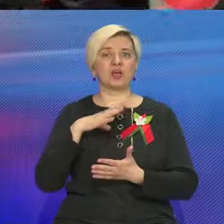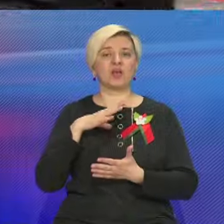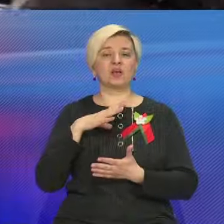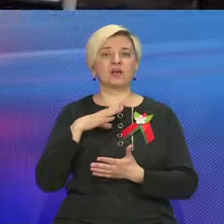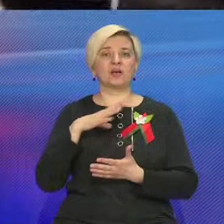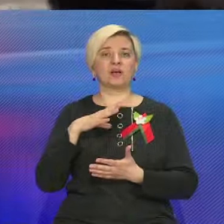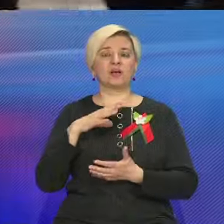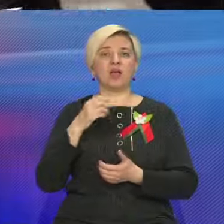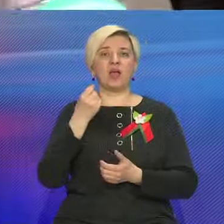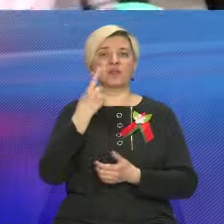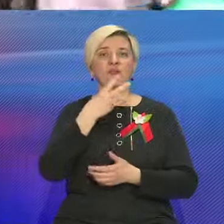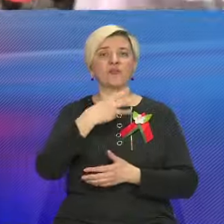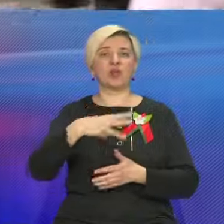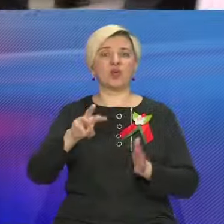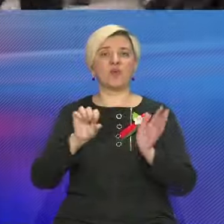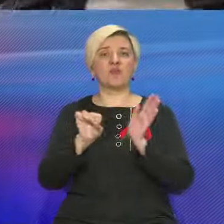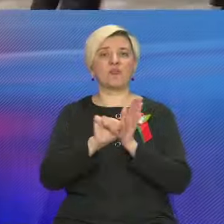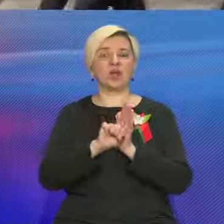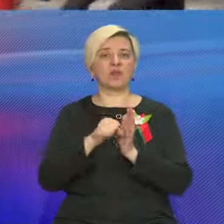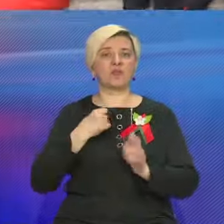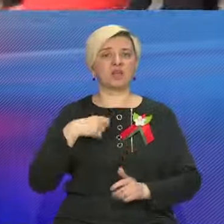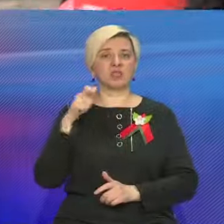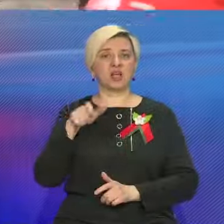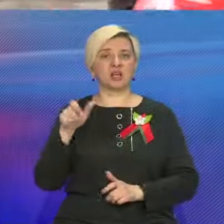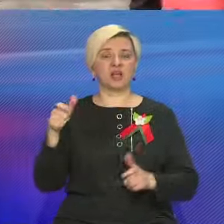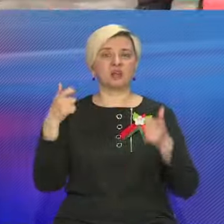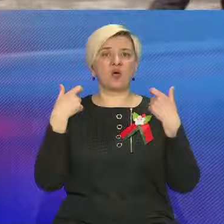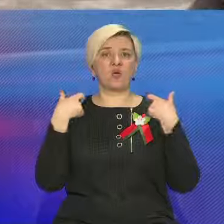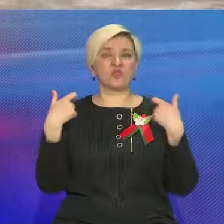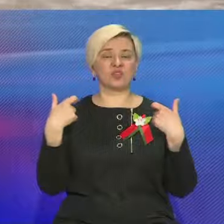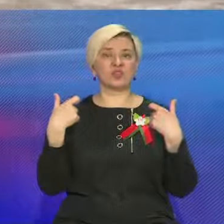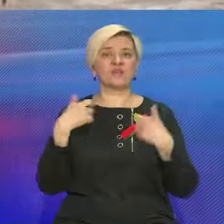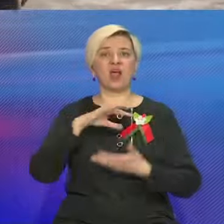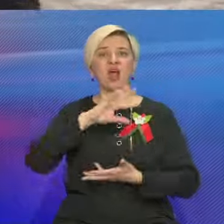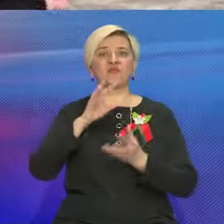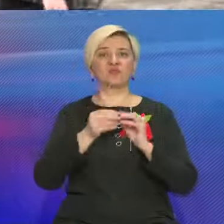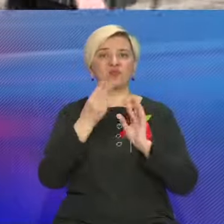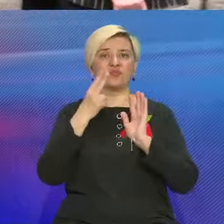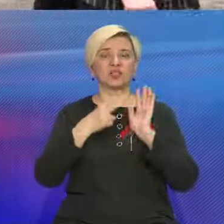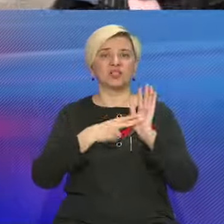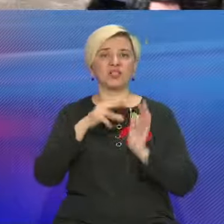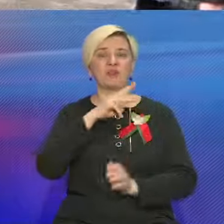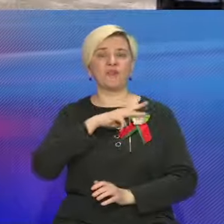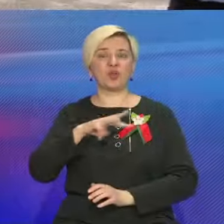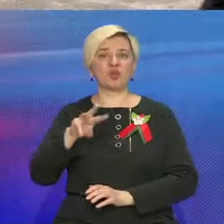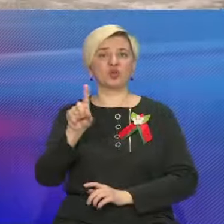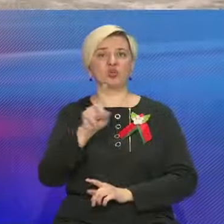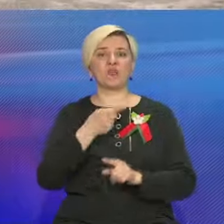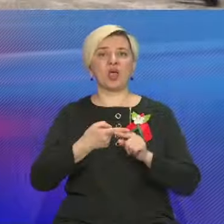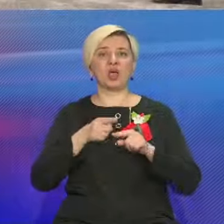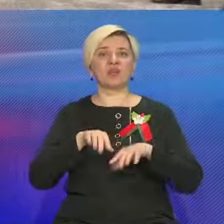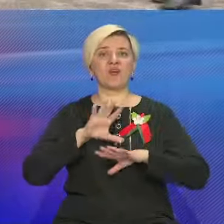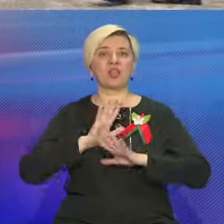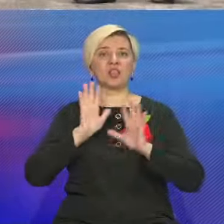миллионов погибло у нас солдаты, офицеров, а всего 27 миллионов. Чтобы этого не